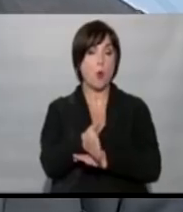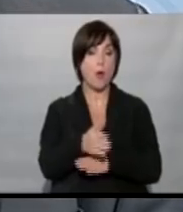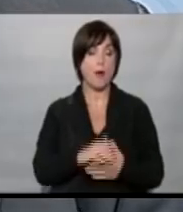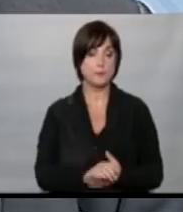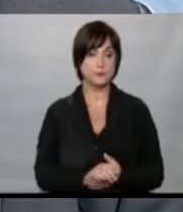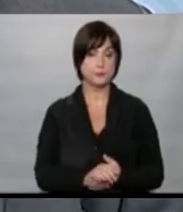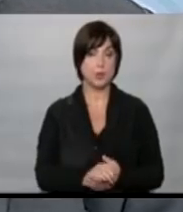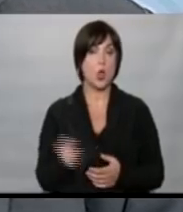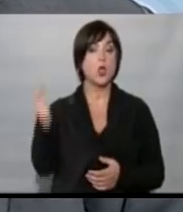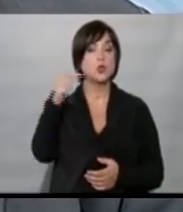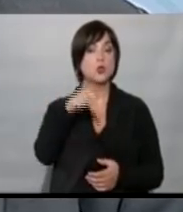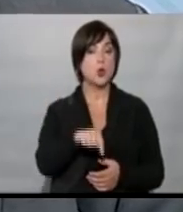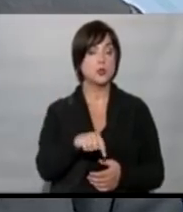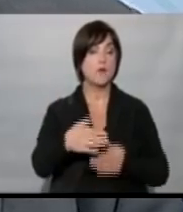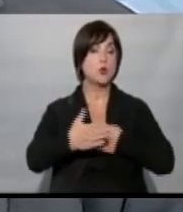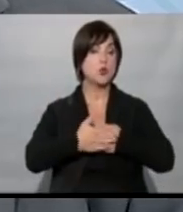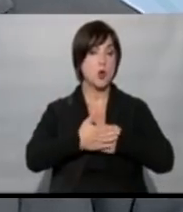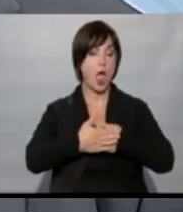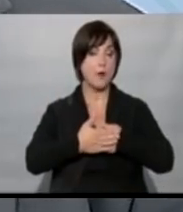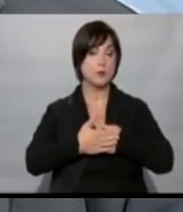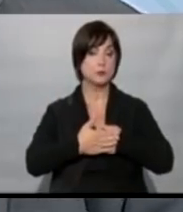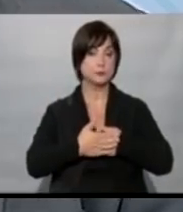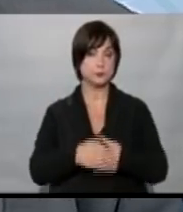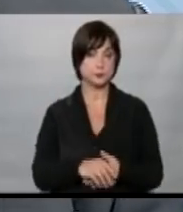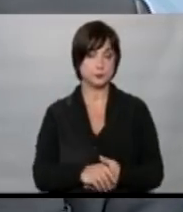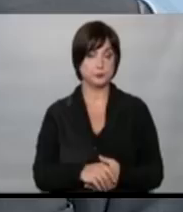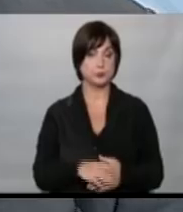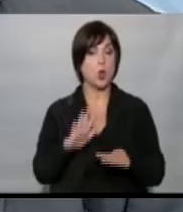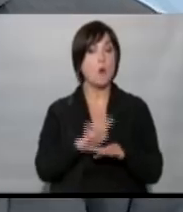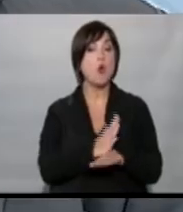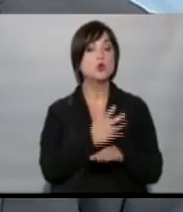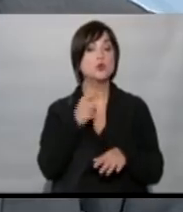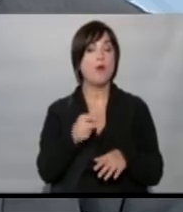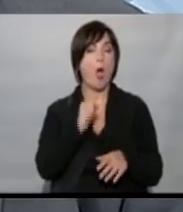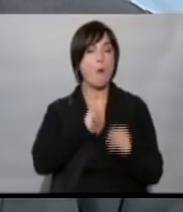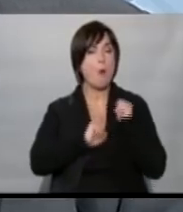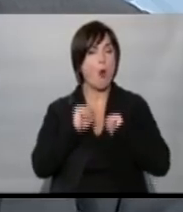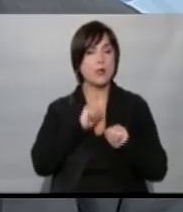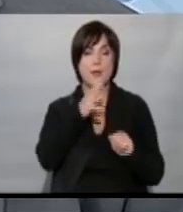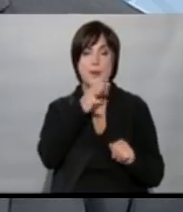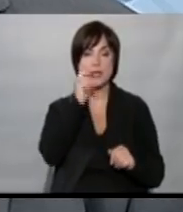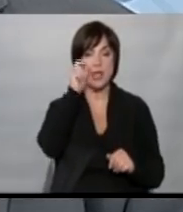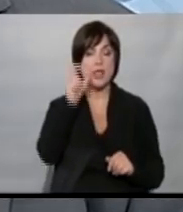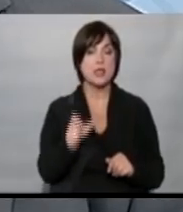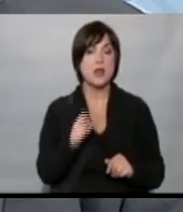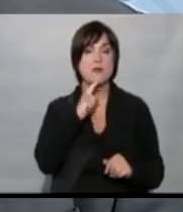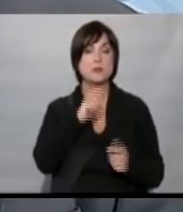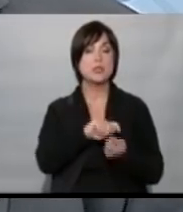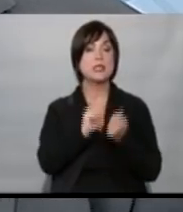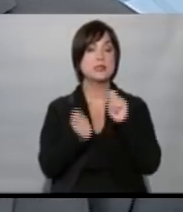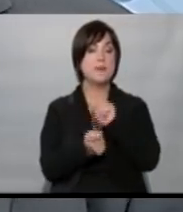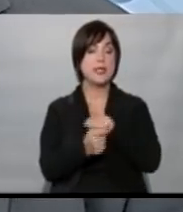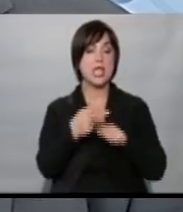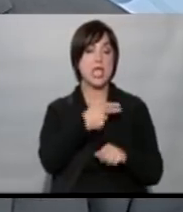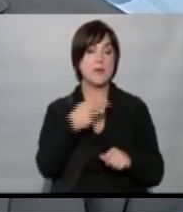односно дојдоа до соработка со, го почувствува она болката кај македонскиот народ, е почувствува да му се промени